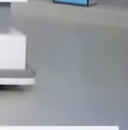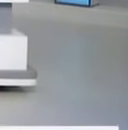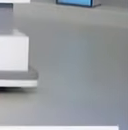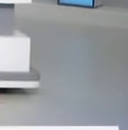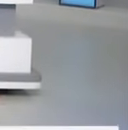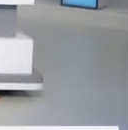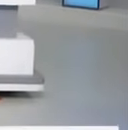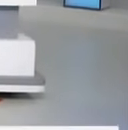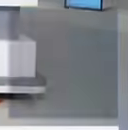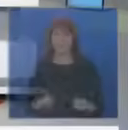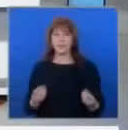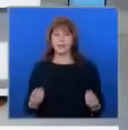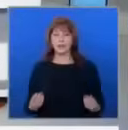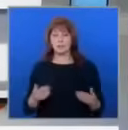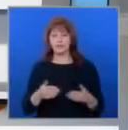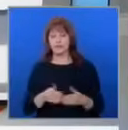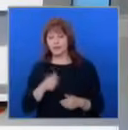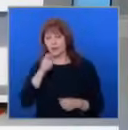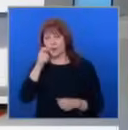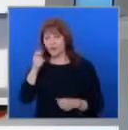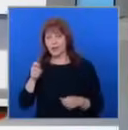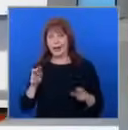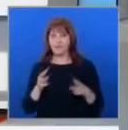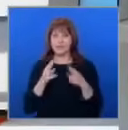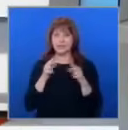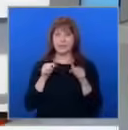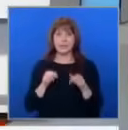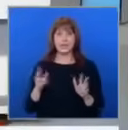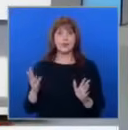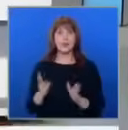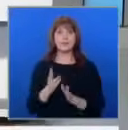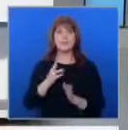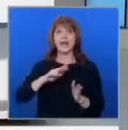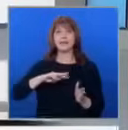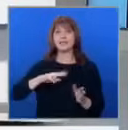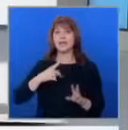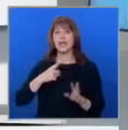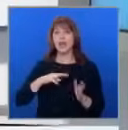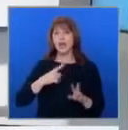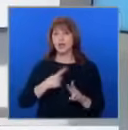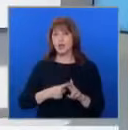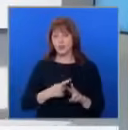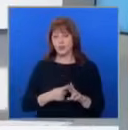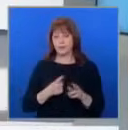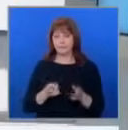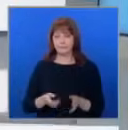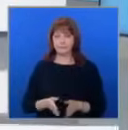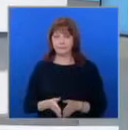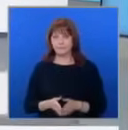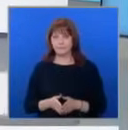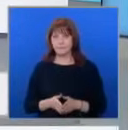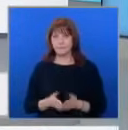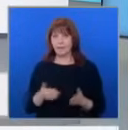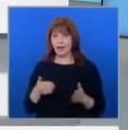Вие сте с централните новини по света и у нас. Добър вечер, аз съм Филипа Огнянова. На 18 юни, вторник, здравейте, аз съм Костадин Филипов.